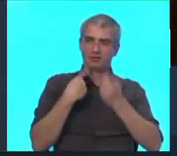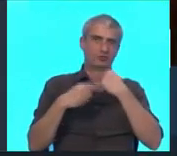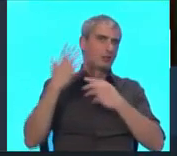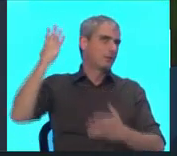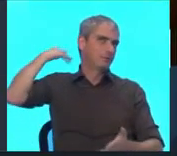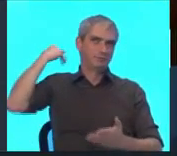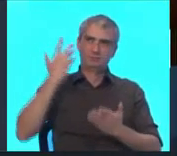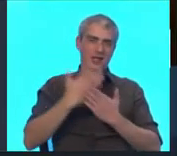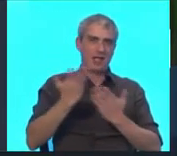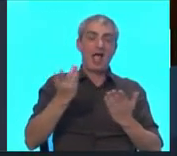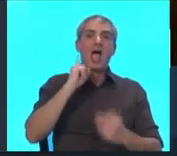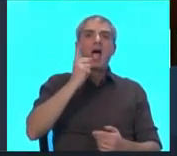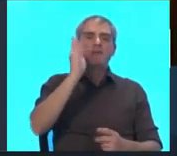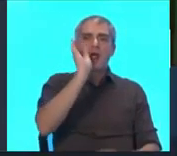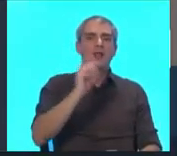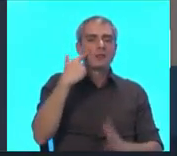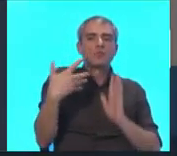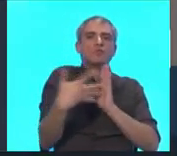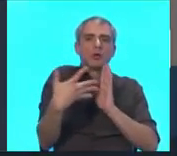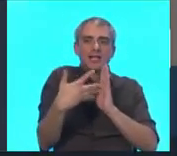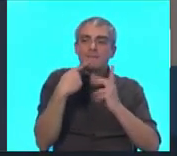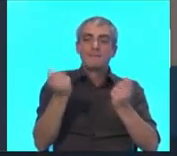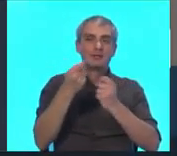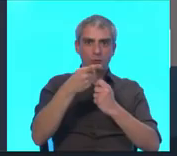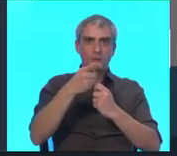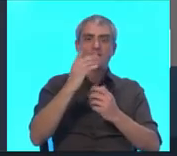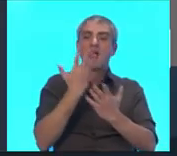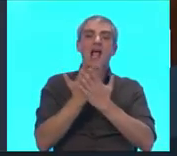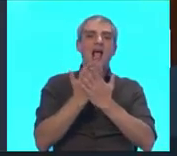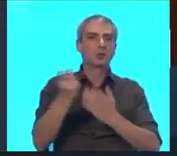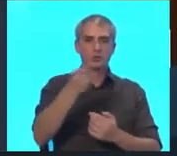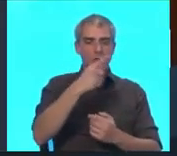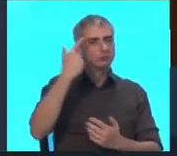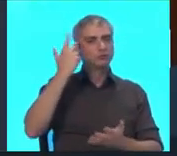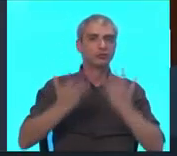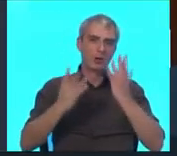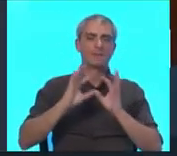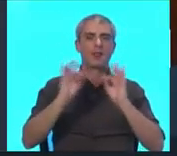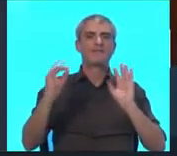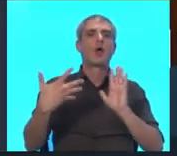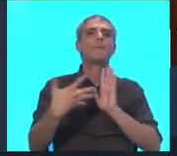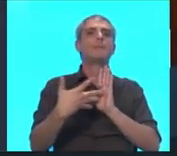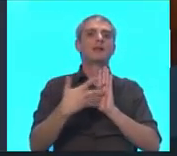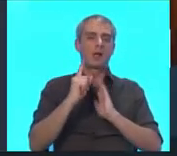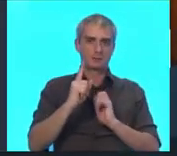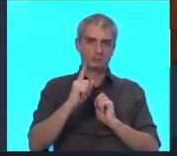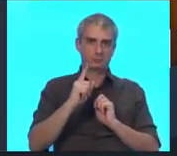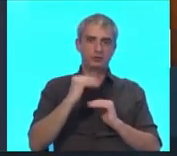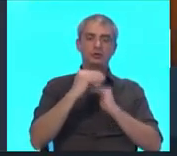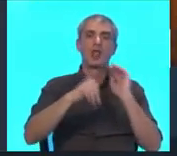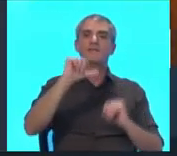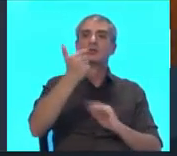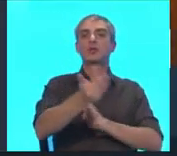שעברו, אבל עדיין בוחנים את אותם פרסומים, את אותן העדויות, ושוקלים לפתוח בבדיקה. שלב ראשון, לפני